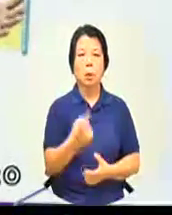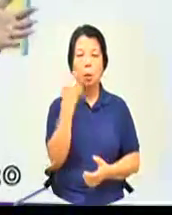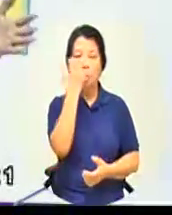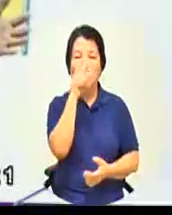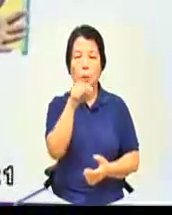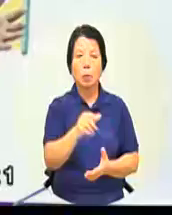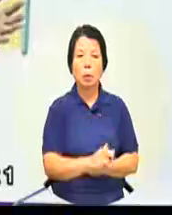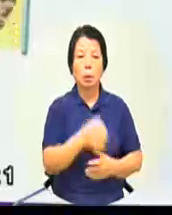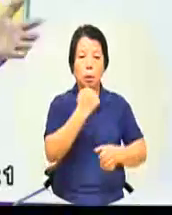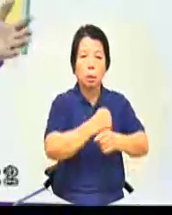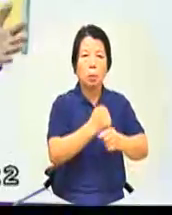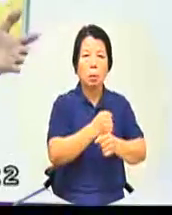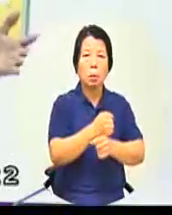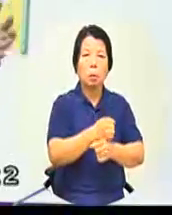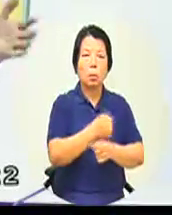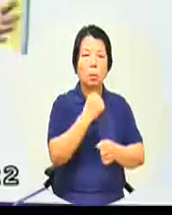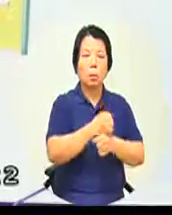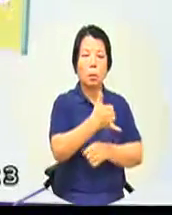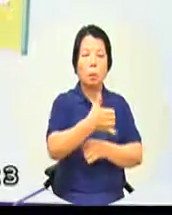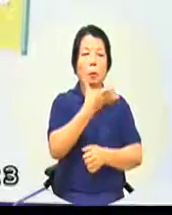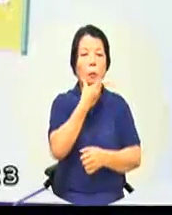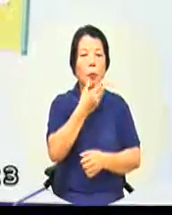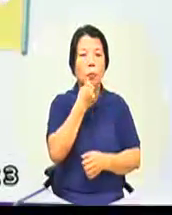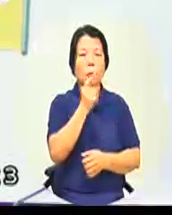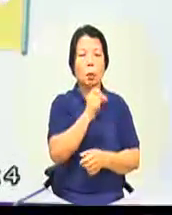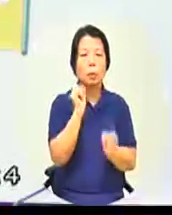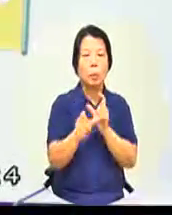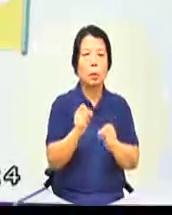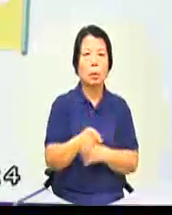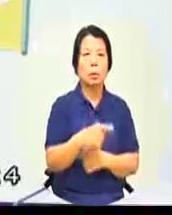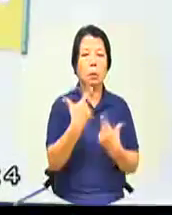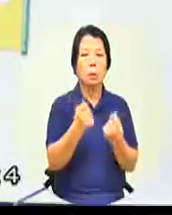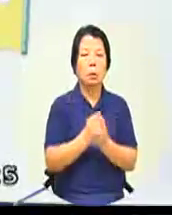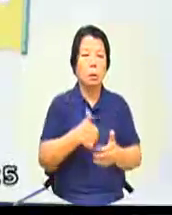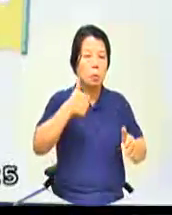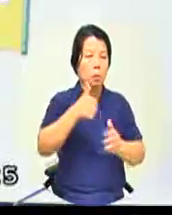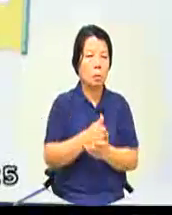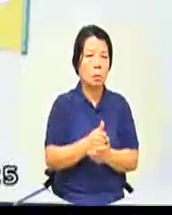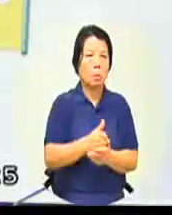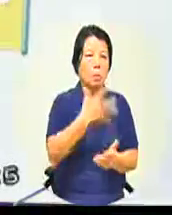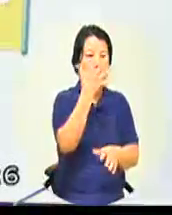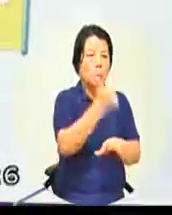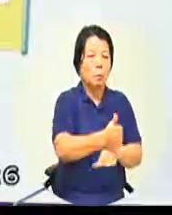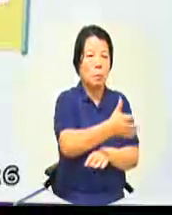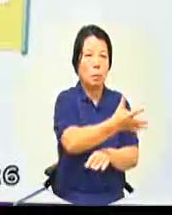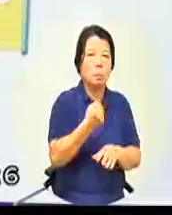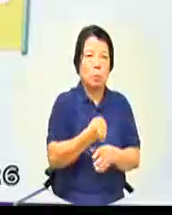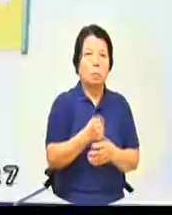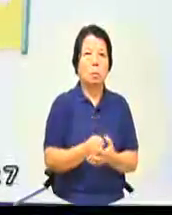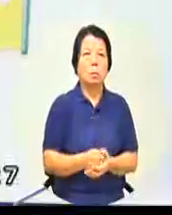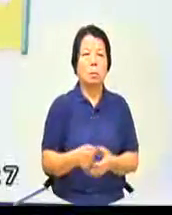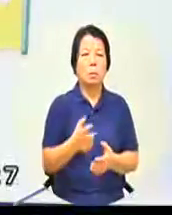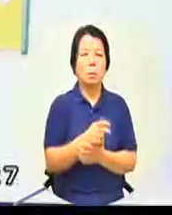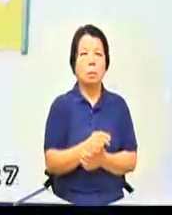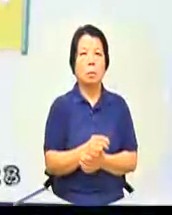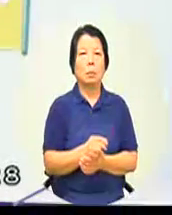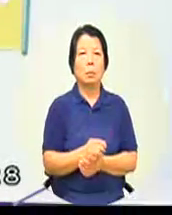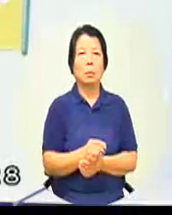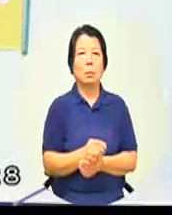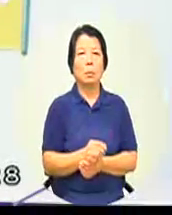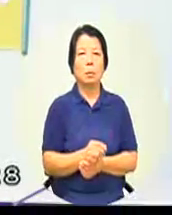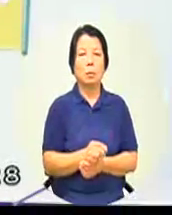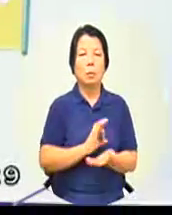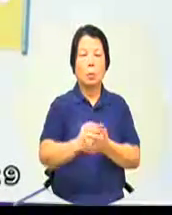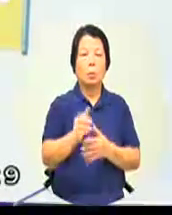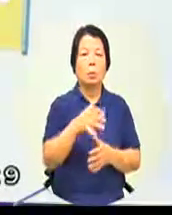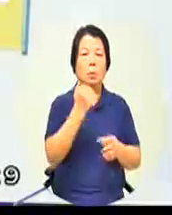咱的职员工，咱的福利采购有未？伊也去规个规关拢管一堆。